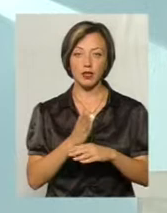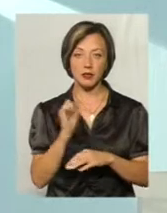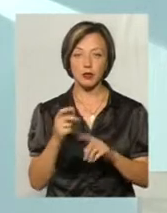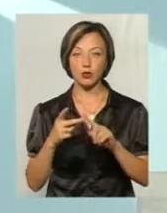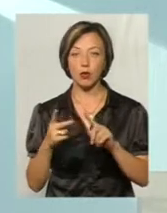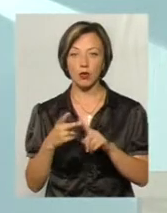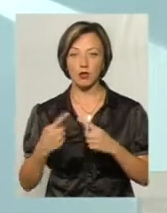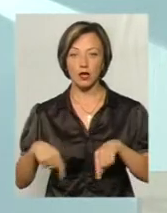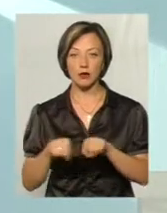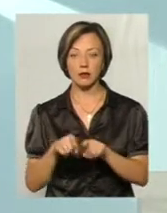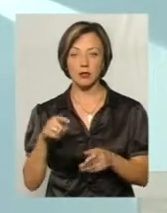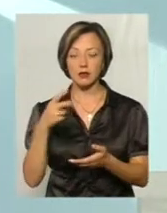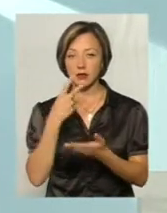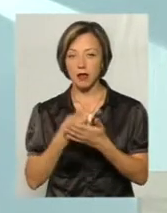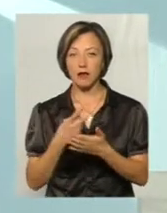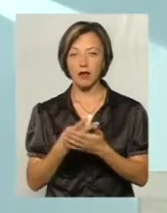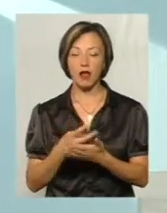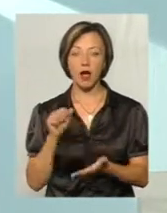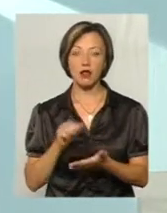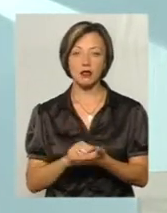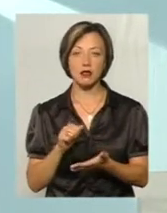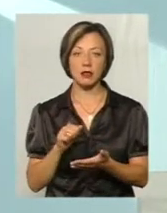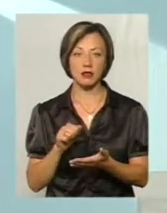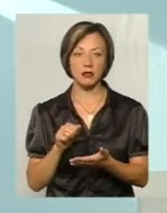друга організація представила атестат